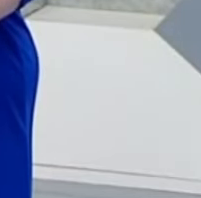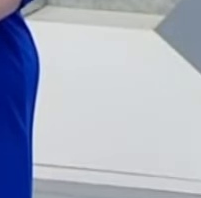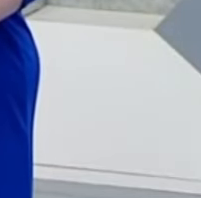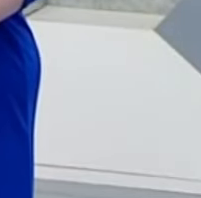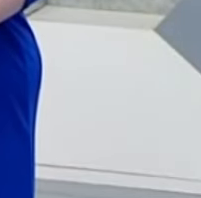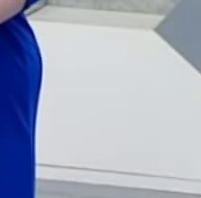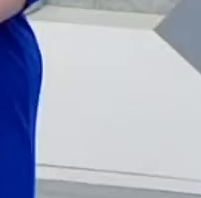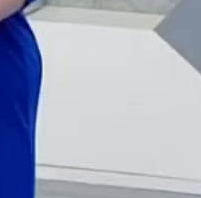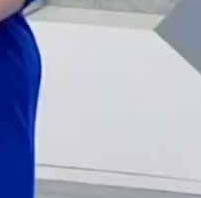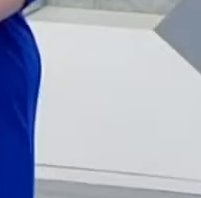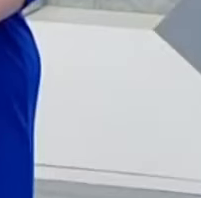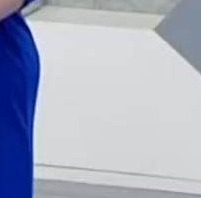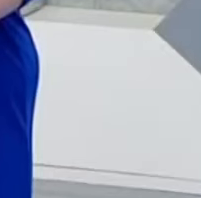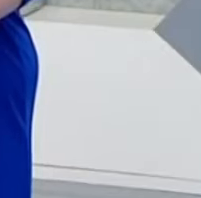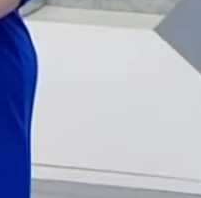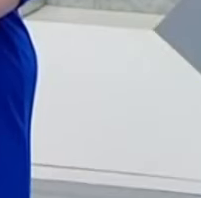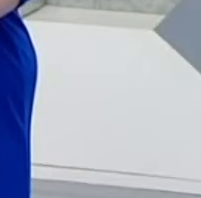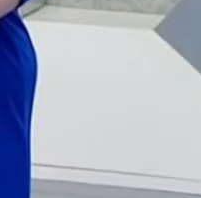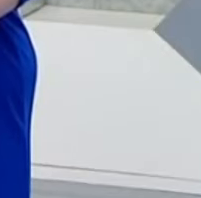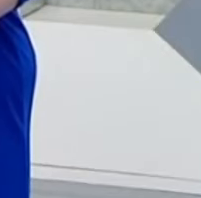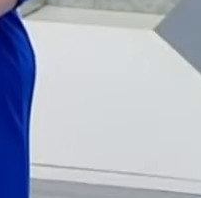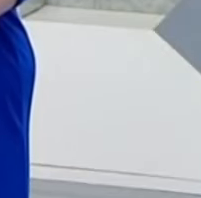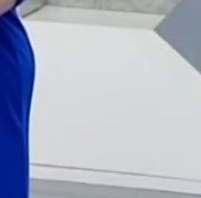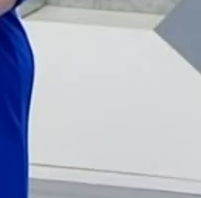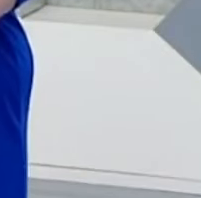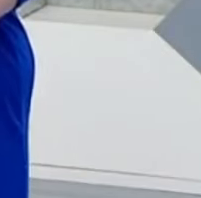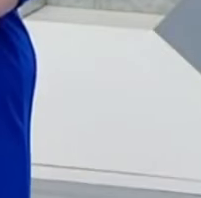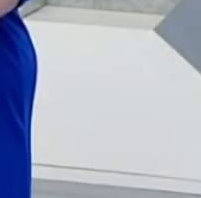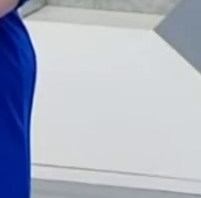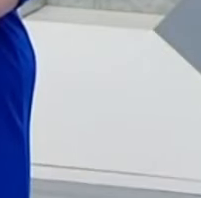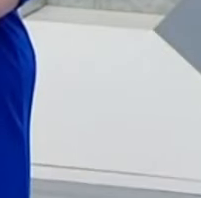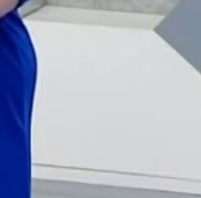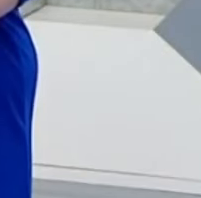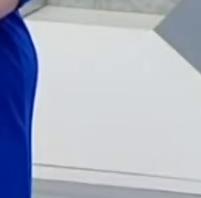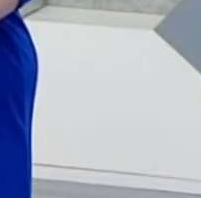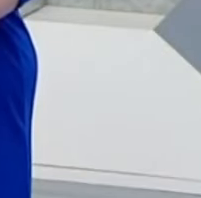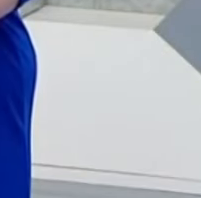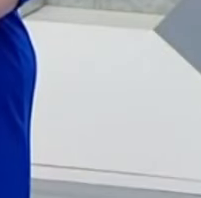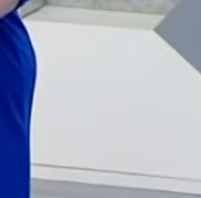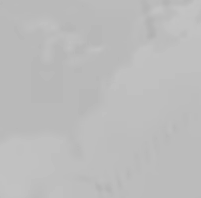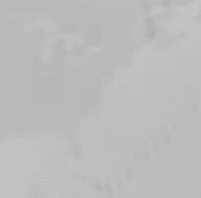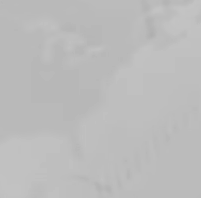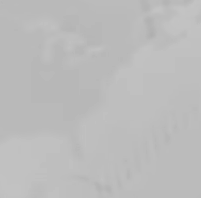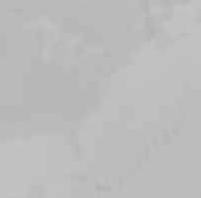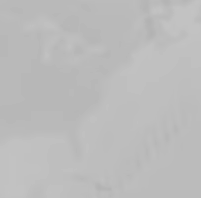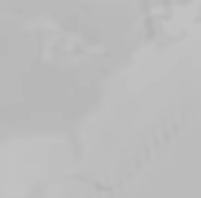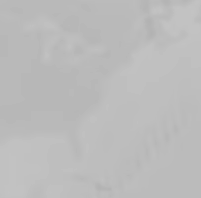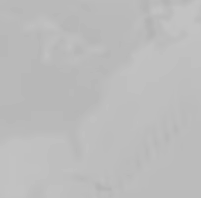GMA Pinoy TV at sa www.gmanews.tv.